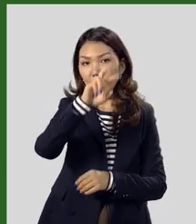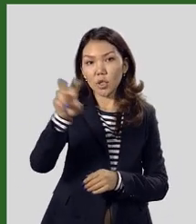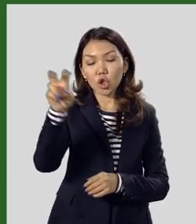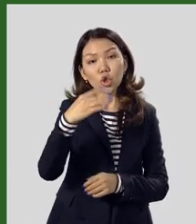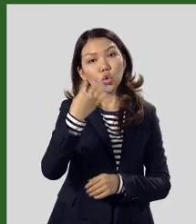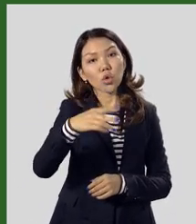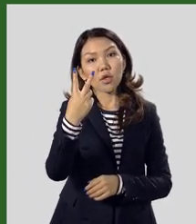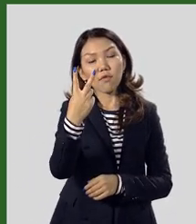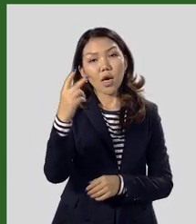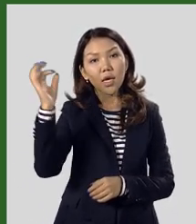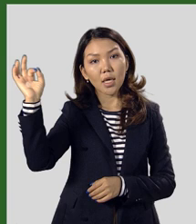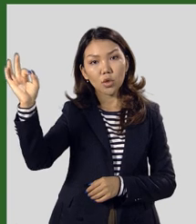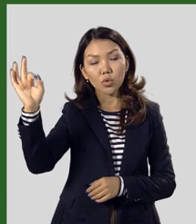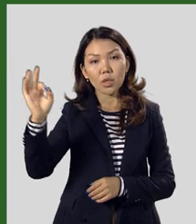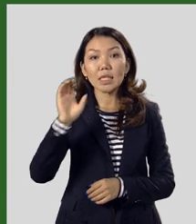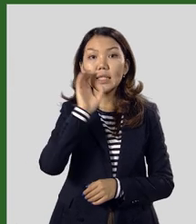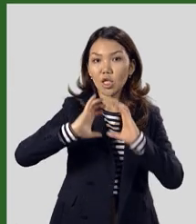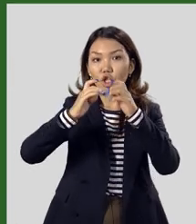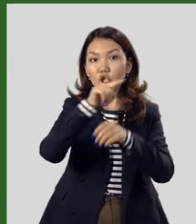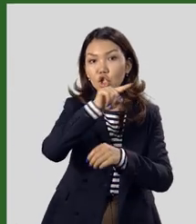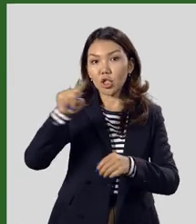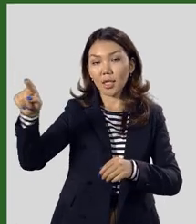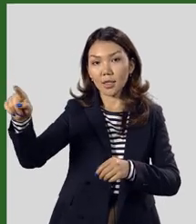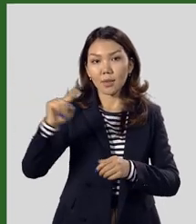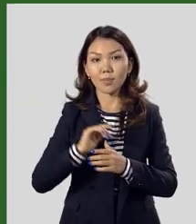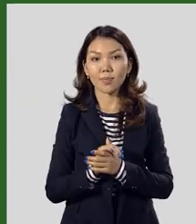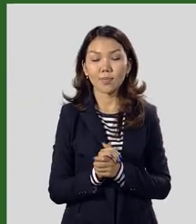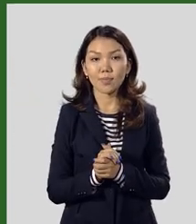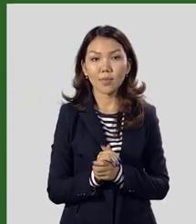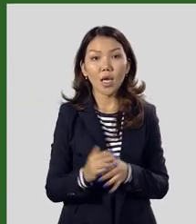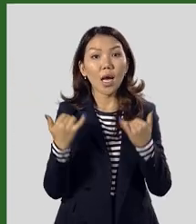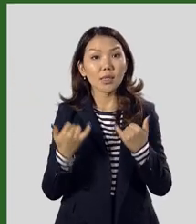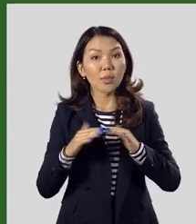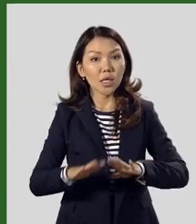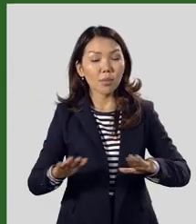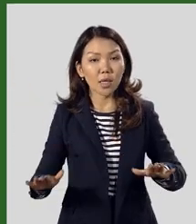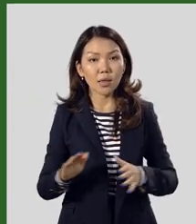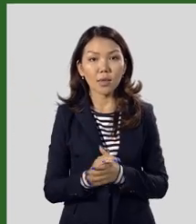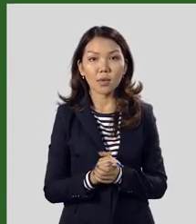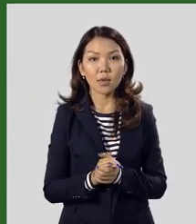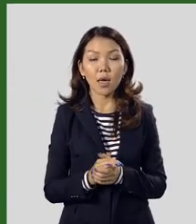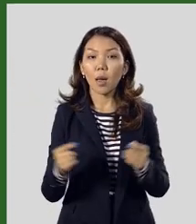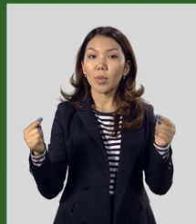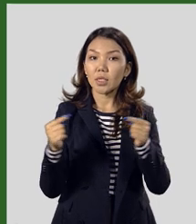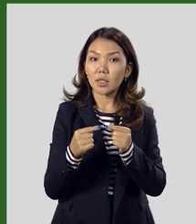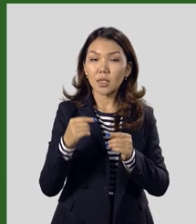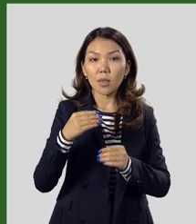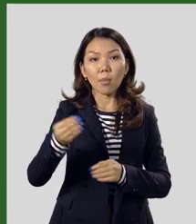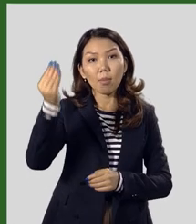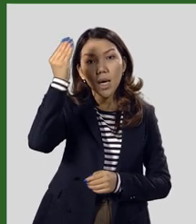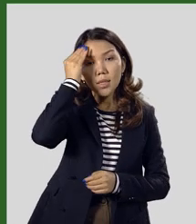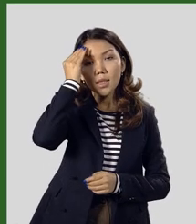42 градуса северной широты. А теперь, ребята, давайте определим